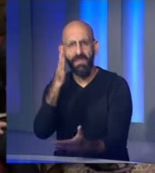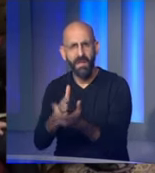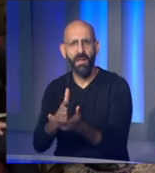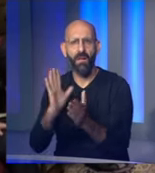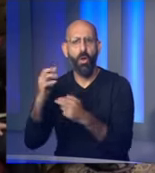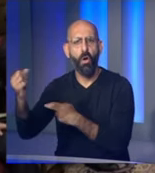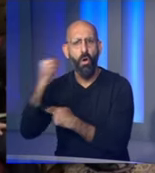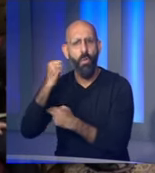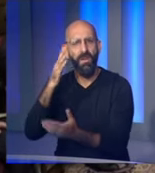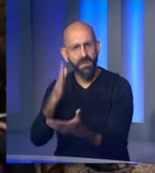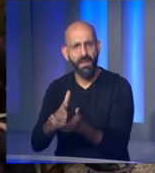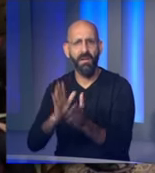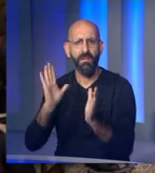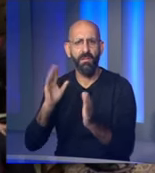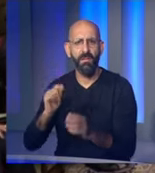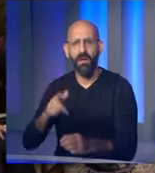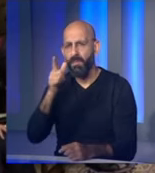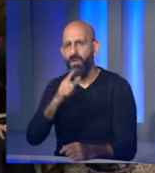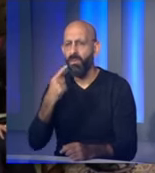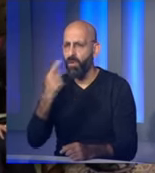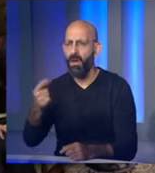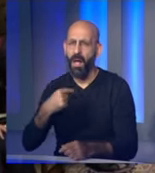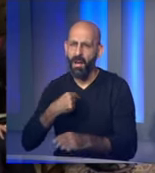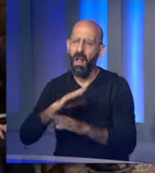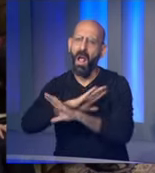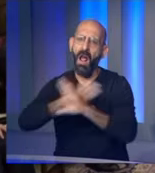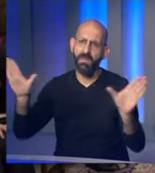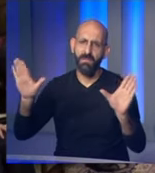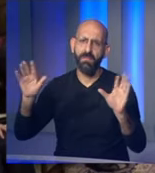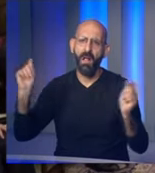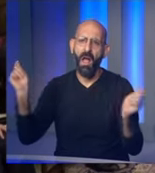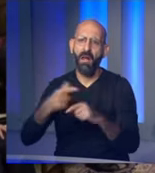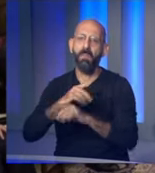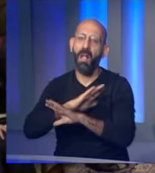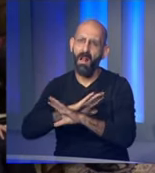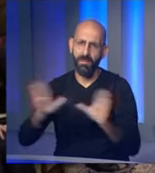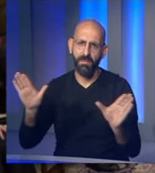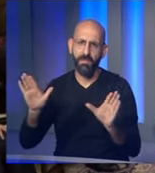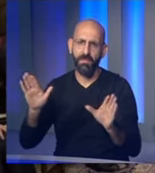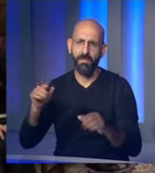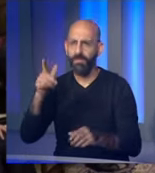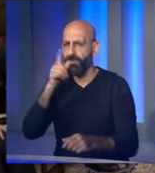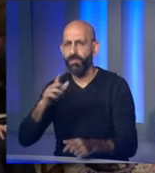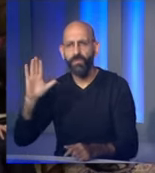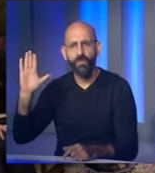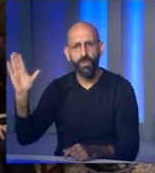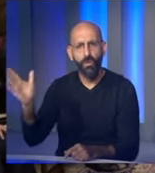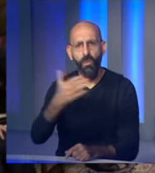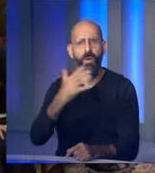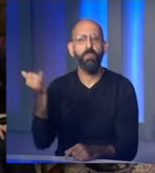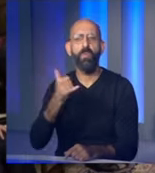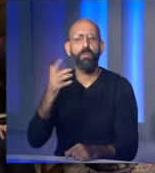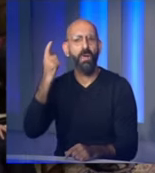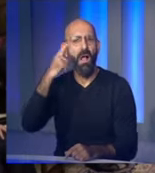امضى واشد وقعا صدق الكلمه قوه الموقف النصح الرشيد فمتى ستقولون كفى وتقضون